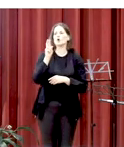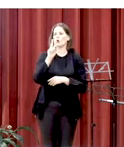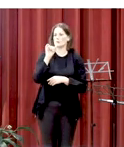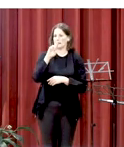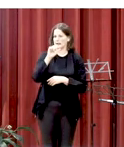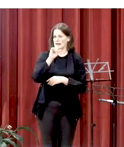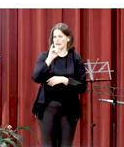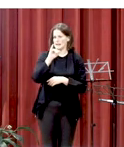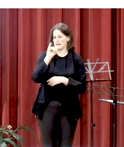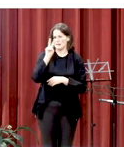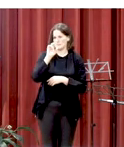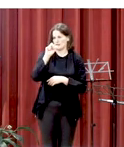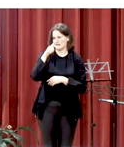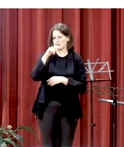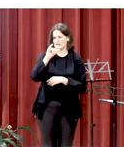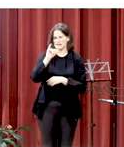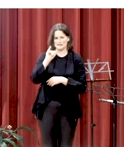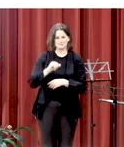Benvingut.